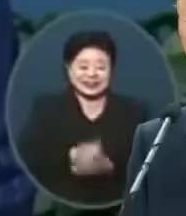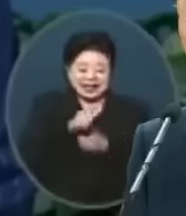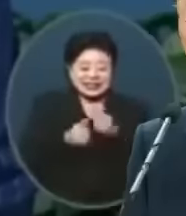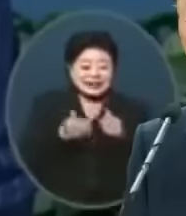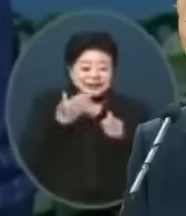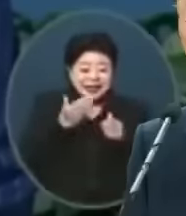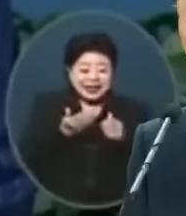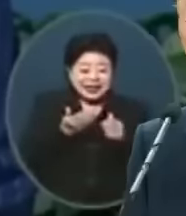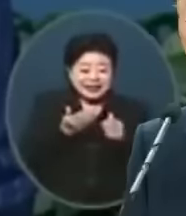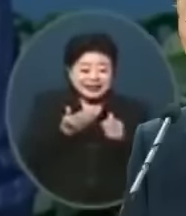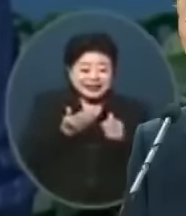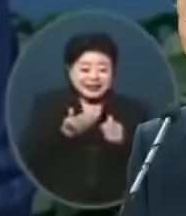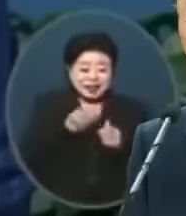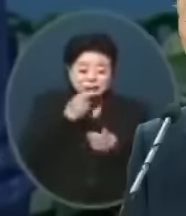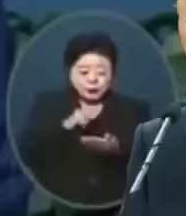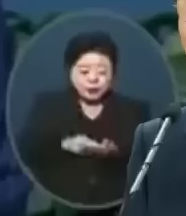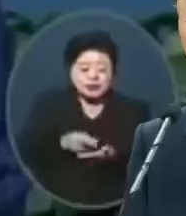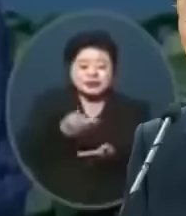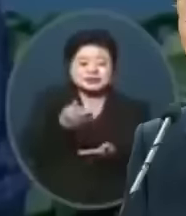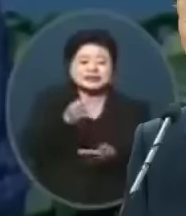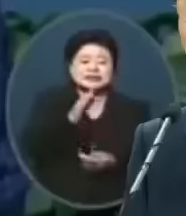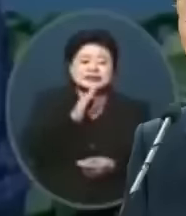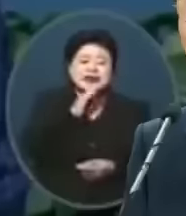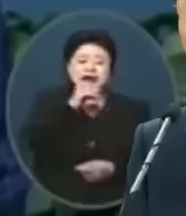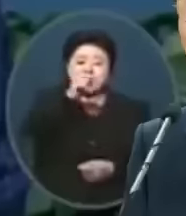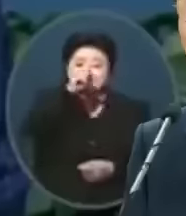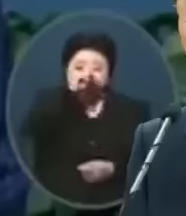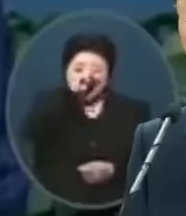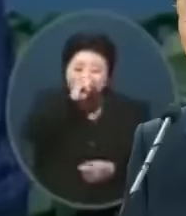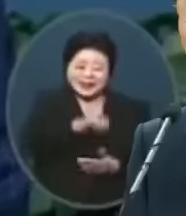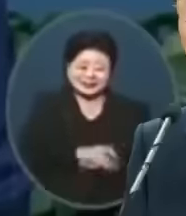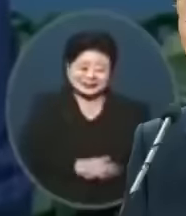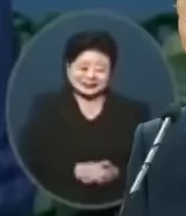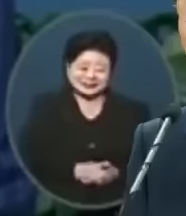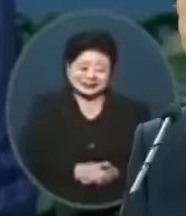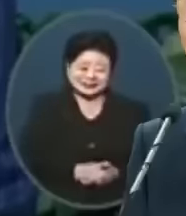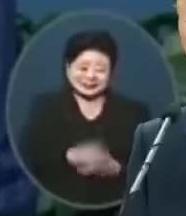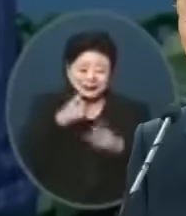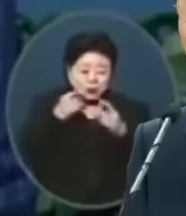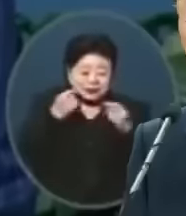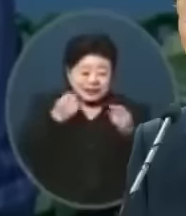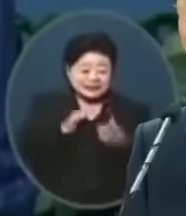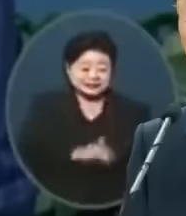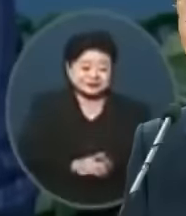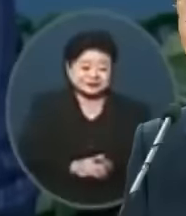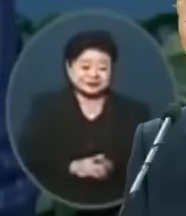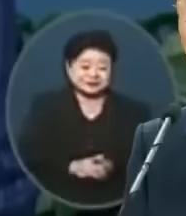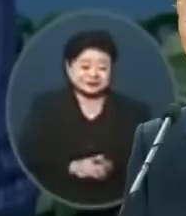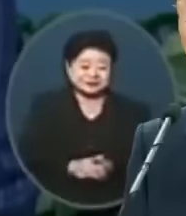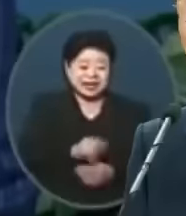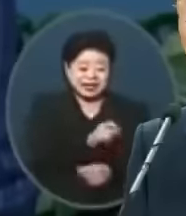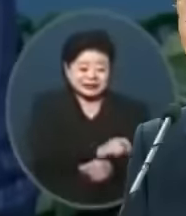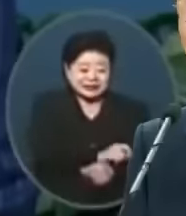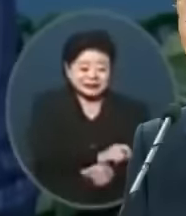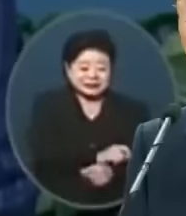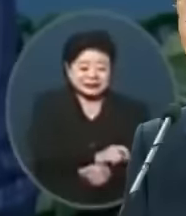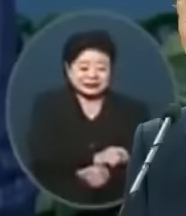하나님께 여러분 편지 쓰는 것이 참 좋습니다. 저는 저희 사무실 책상